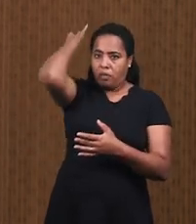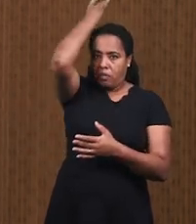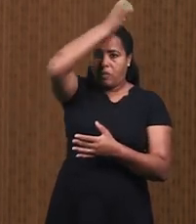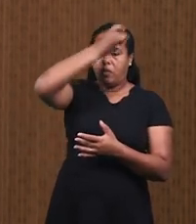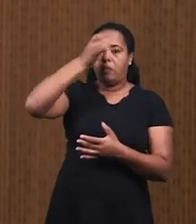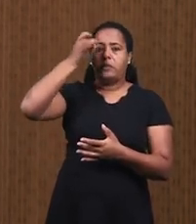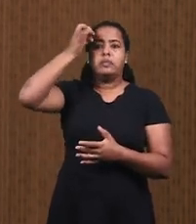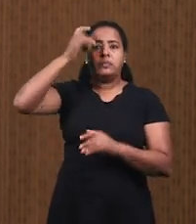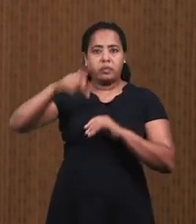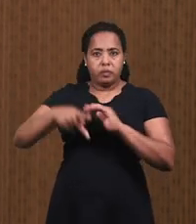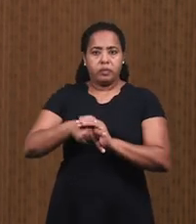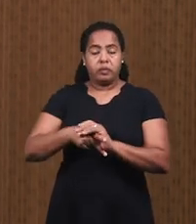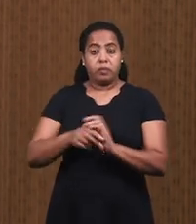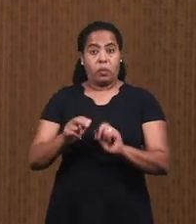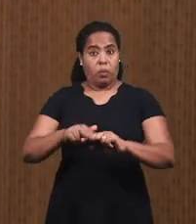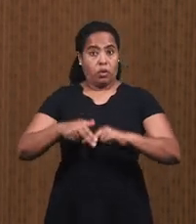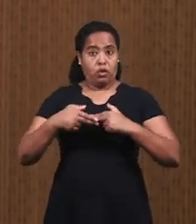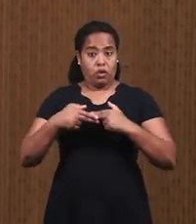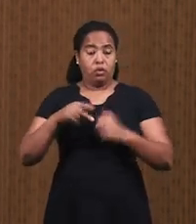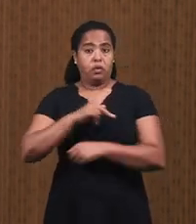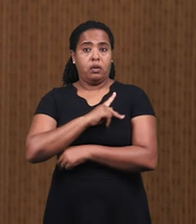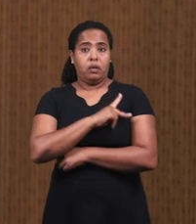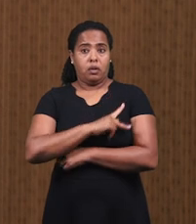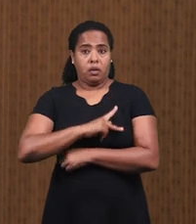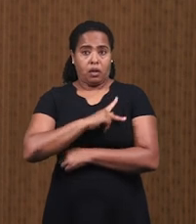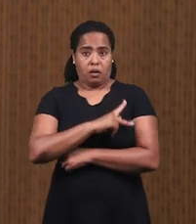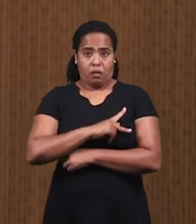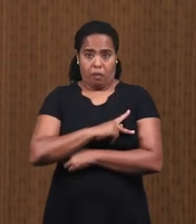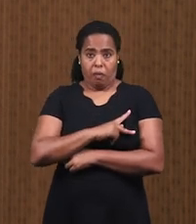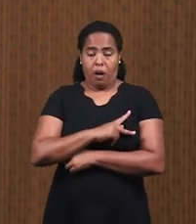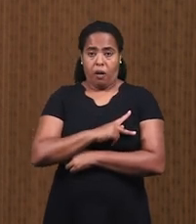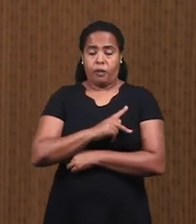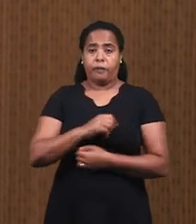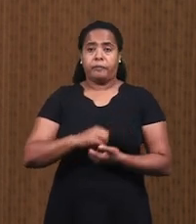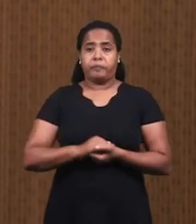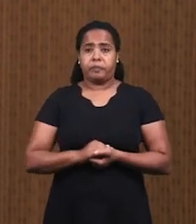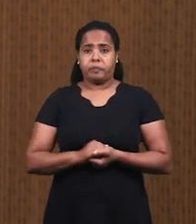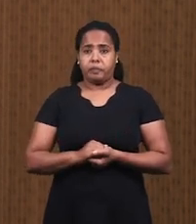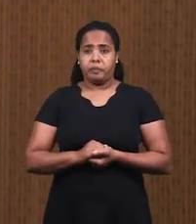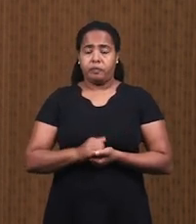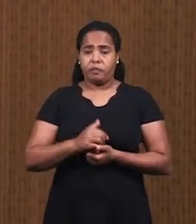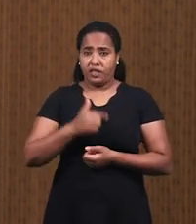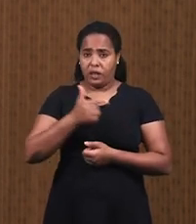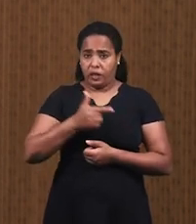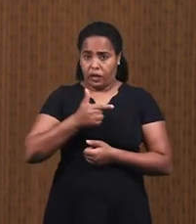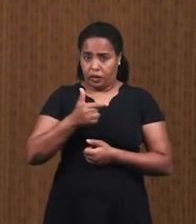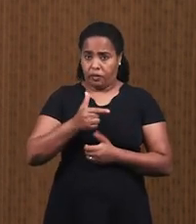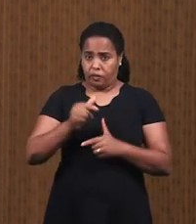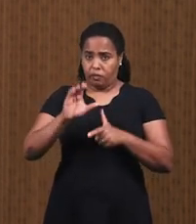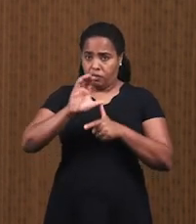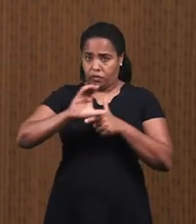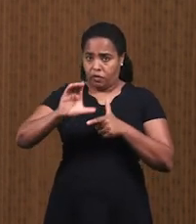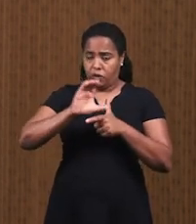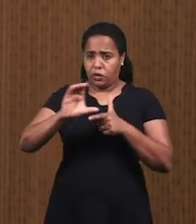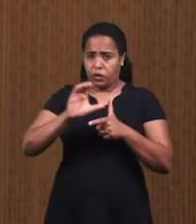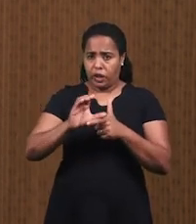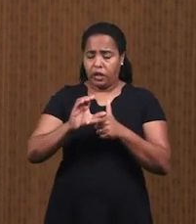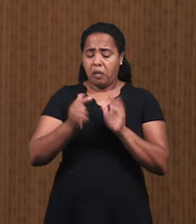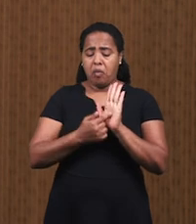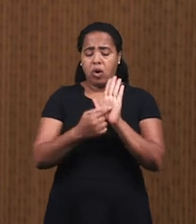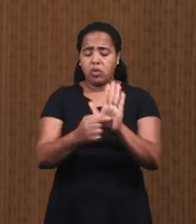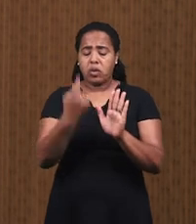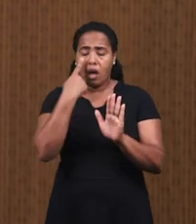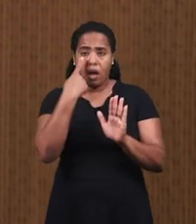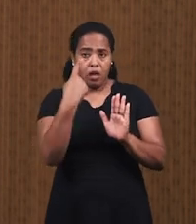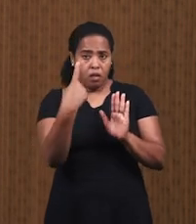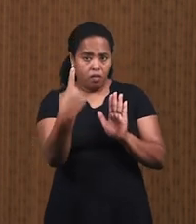Святого. Поэтому Павел, он пишет во втором послании к Коринфянам, очень